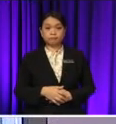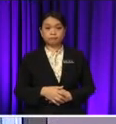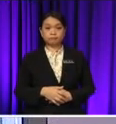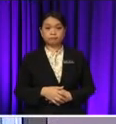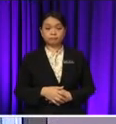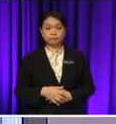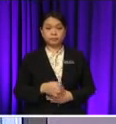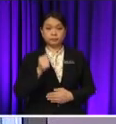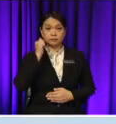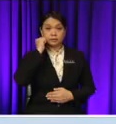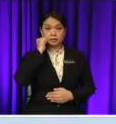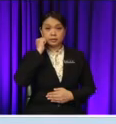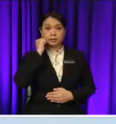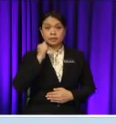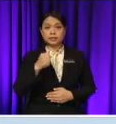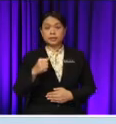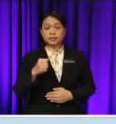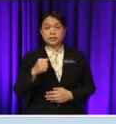berbagi debit